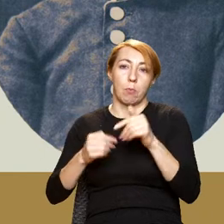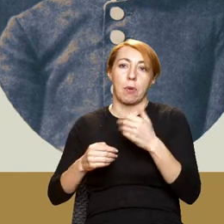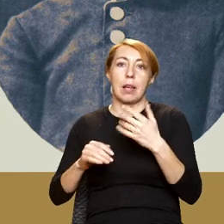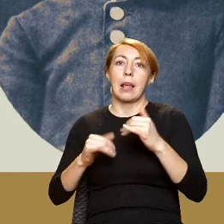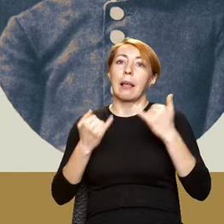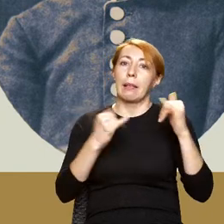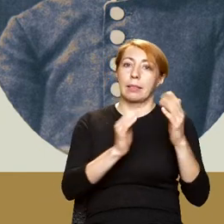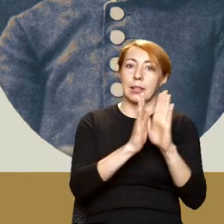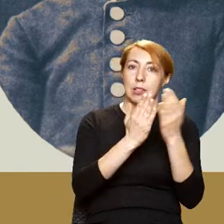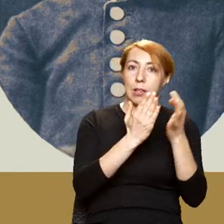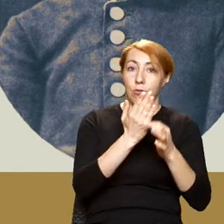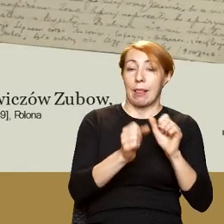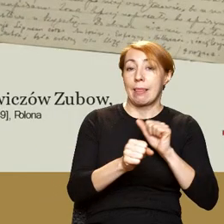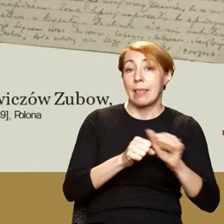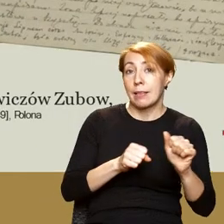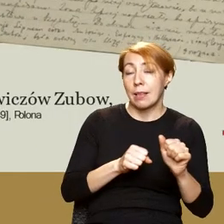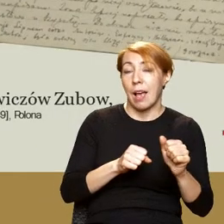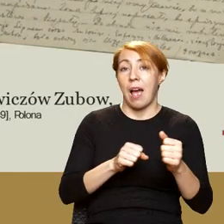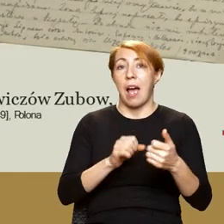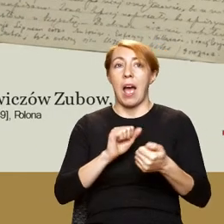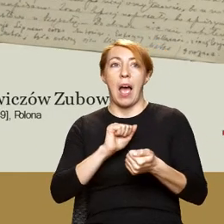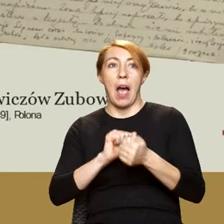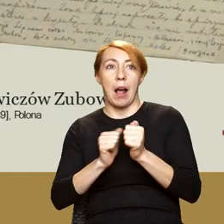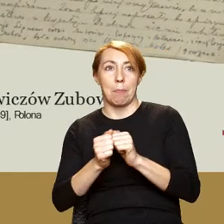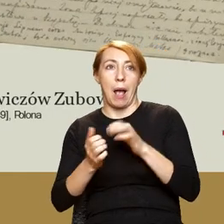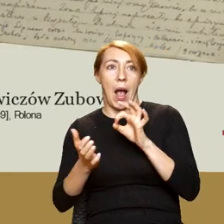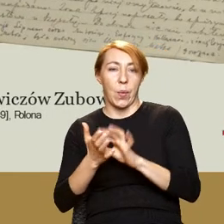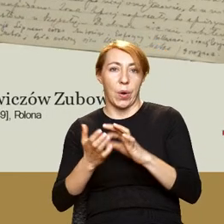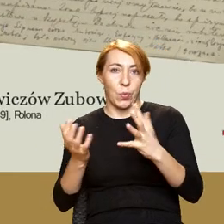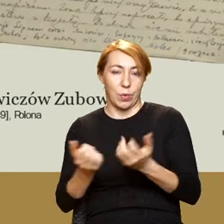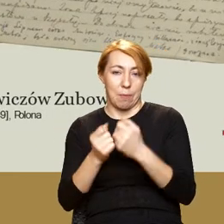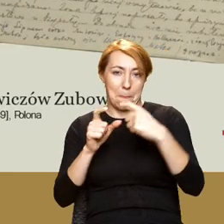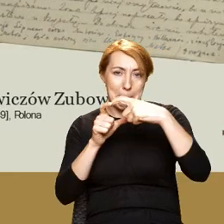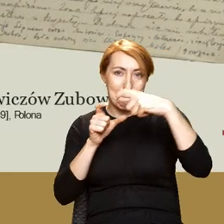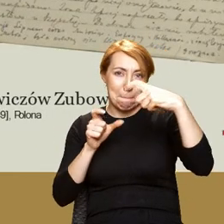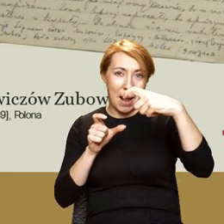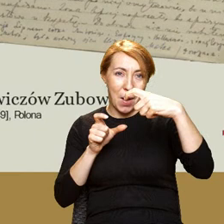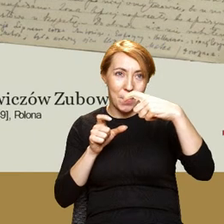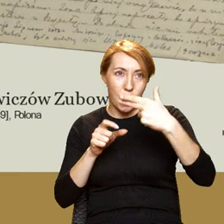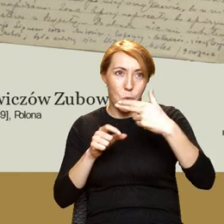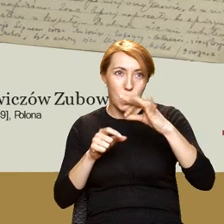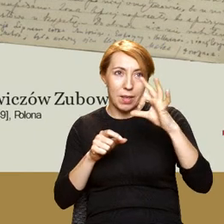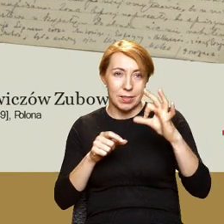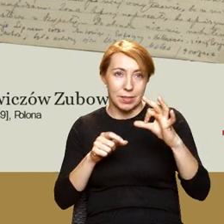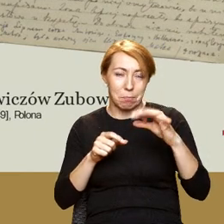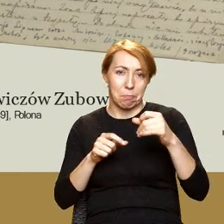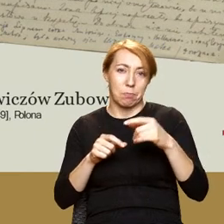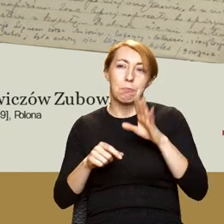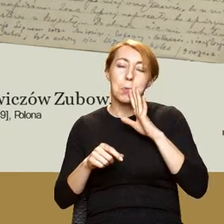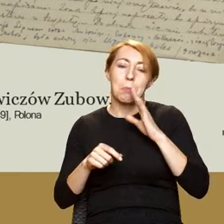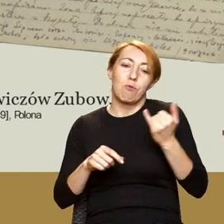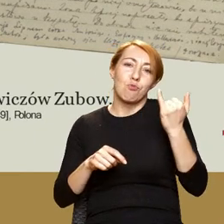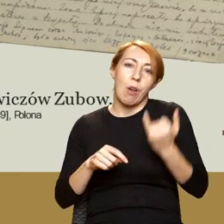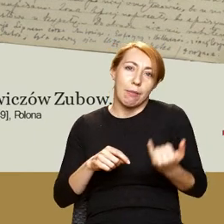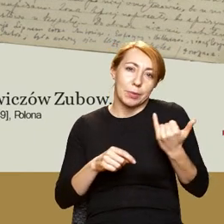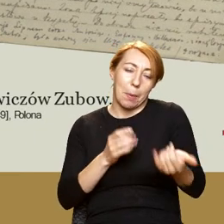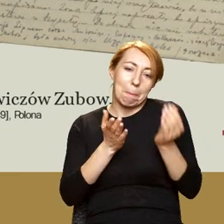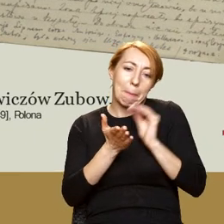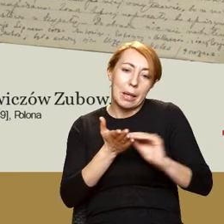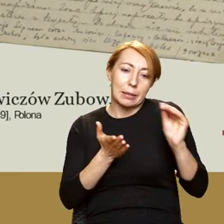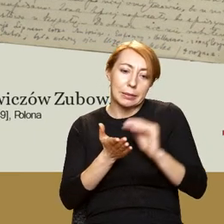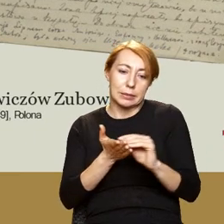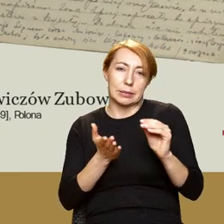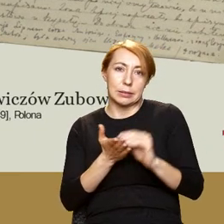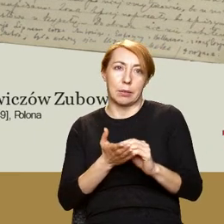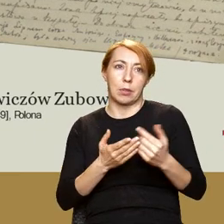wcześniej na przykład, albo tak jak mnie się udało odnaleźć właśnie ten mały zeszyt, gdzie on jak dziecko pisał, że jest